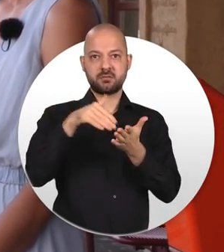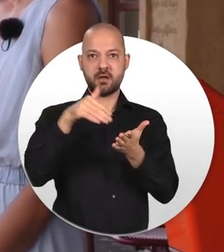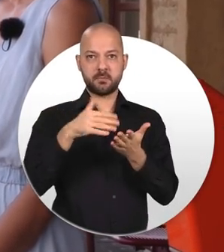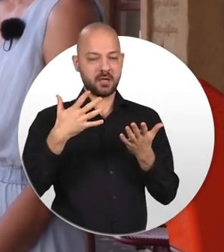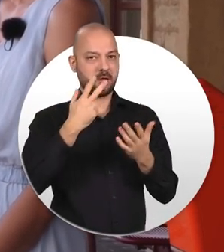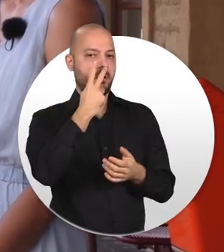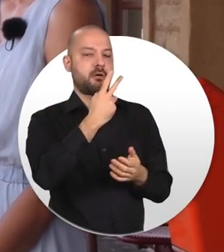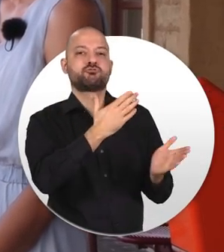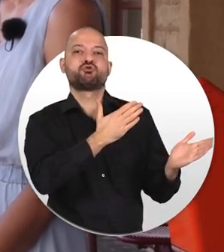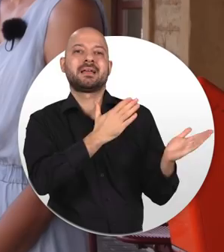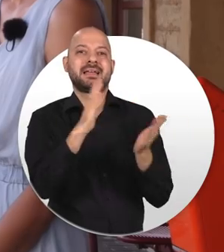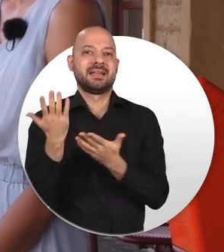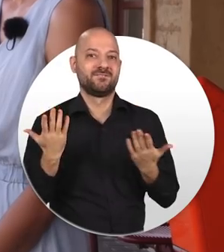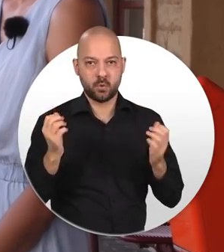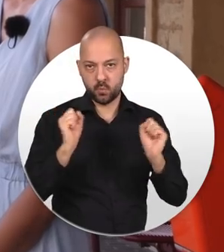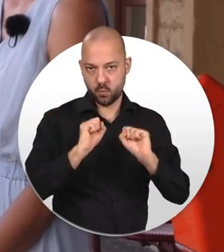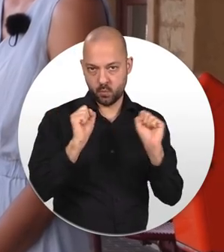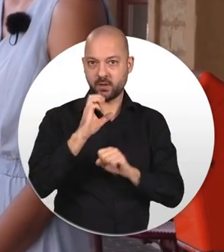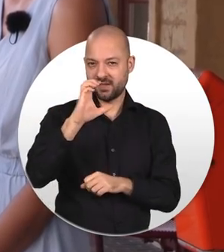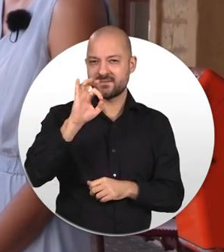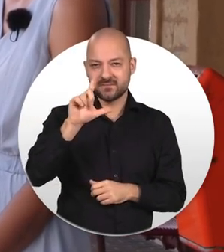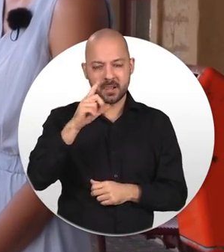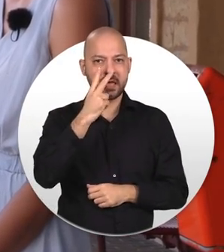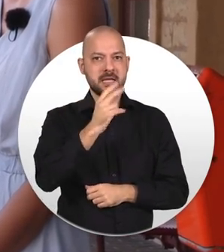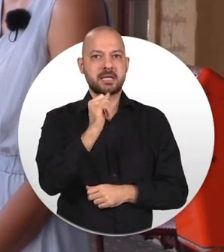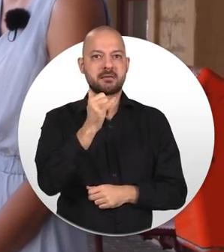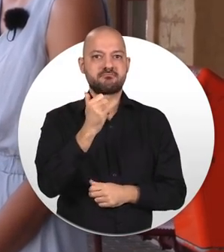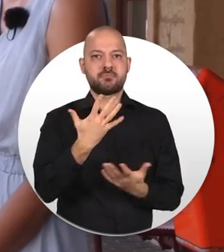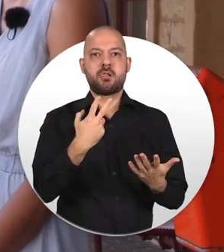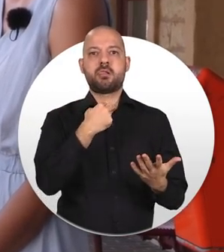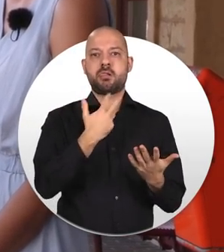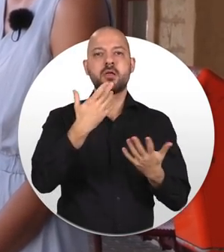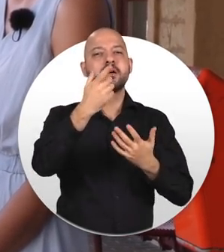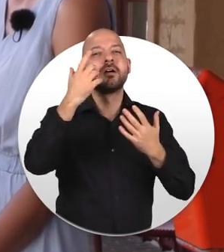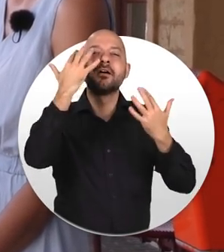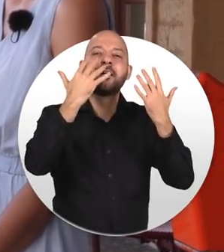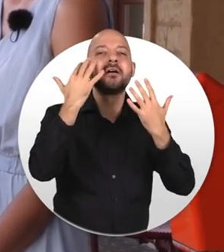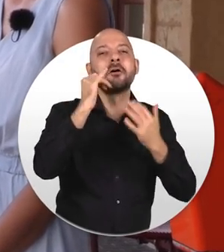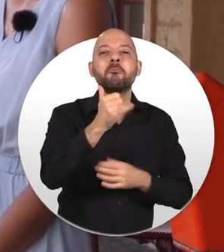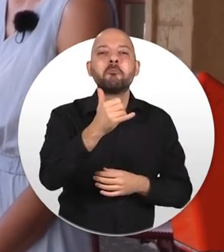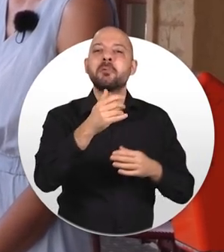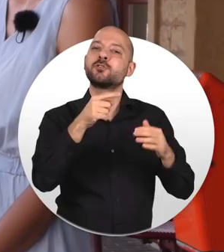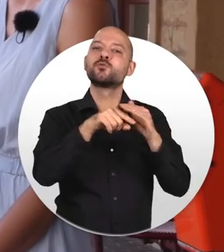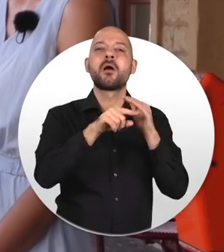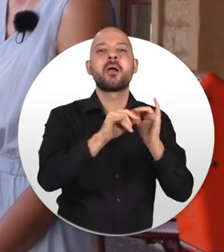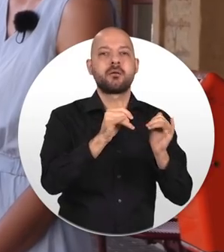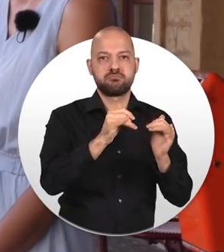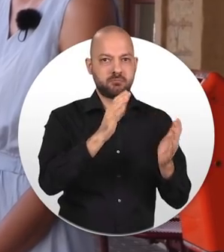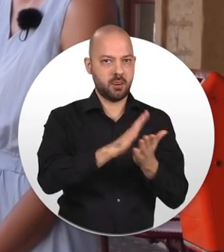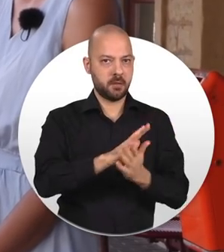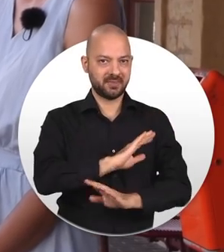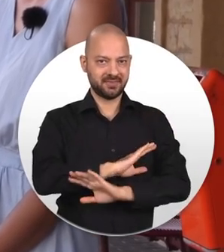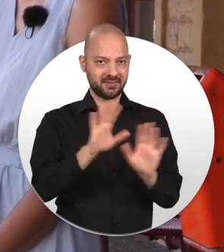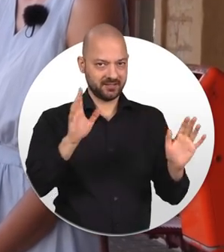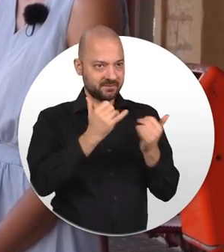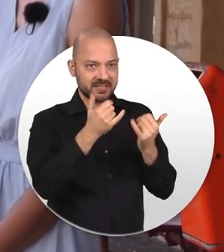schiefgegangen. Und sie haben nicht gesehen, dass hier Mesuren, die sie geholt haben für die Accessibilität, nicht gegriffen wurden. Sie müssen den Zug rangieren lassen, für